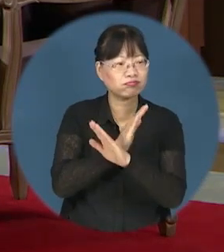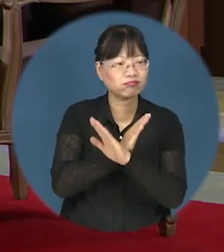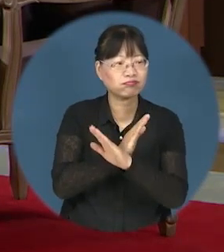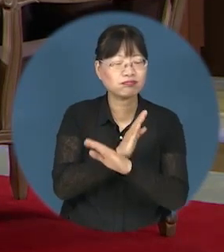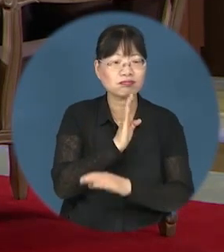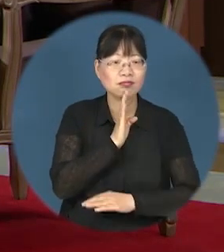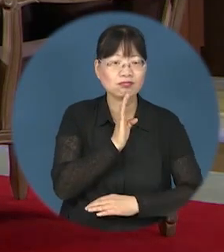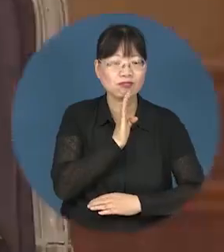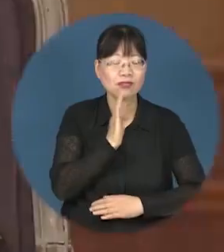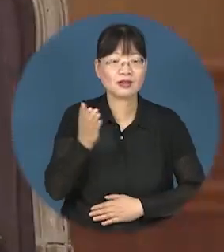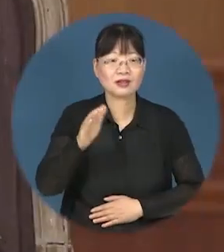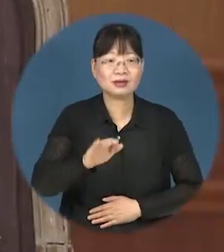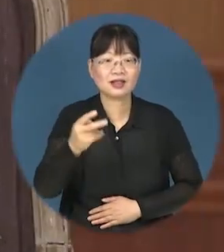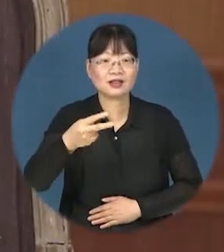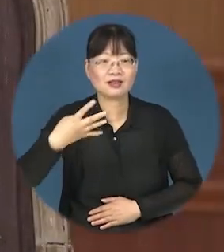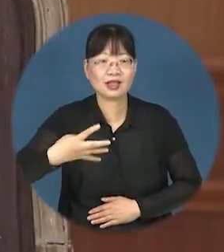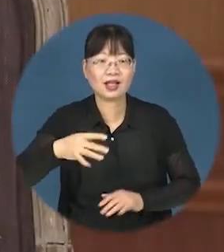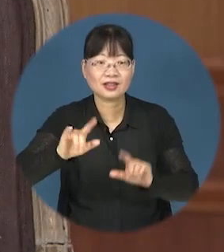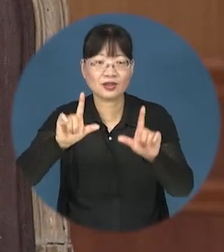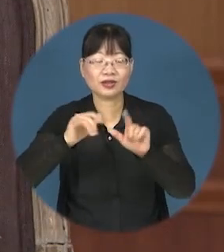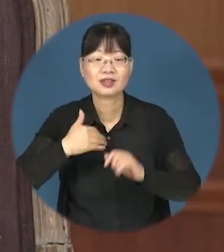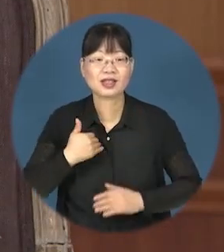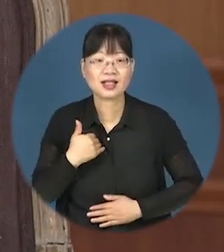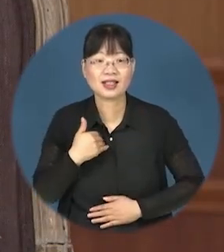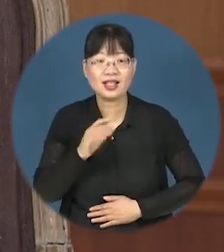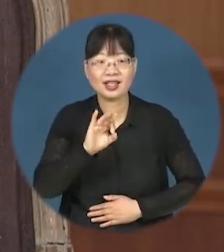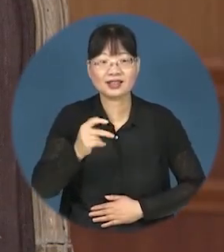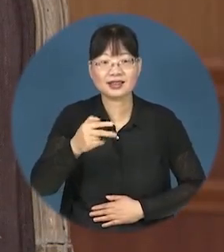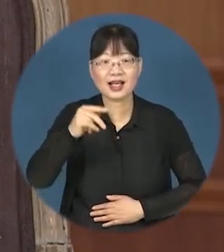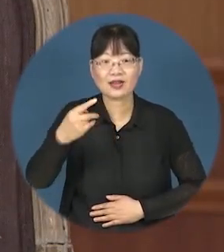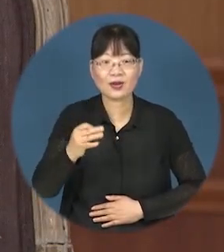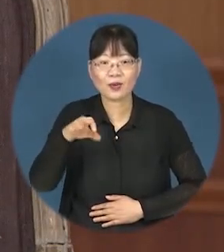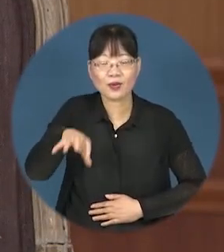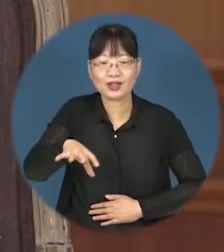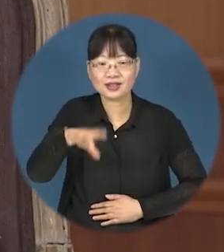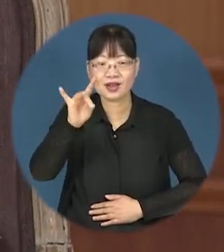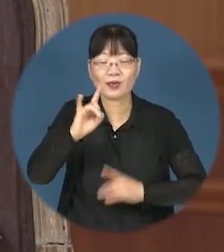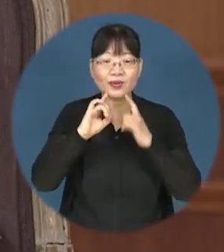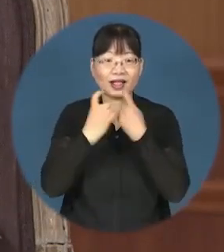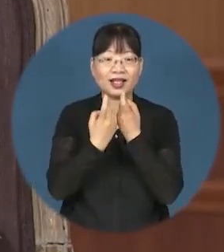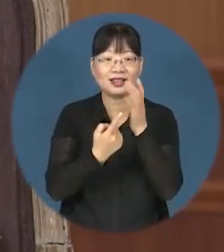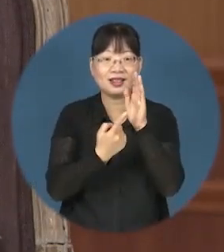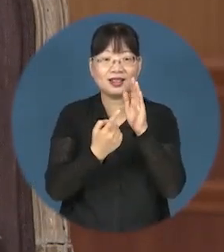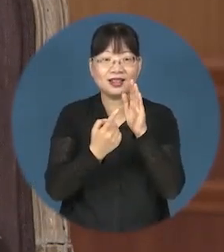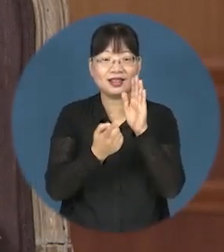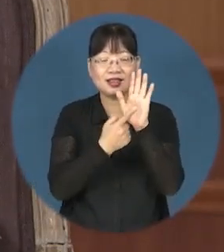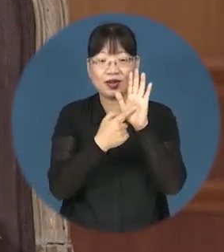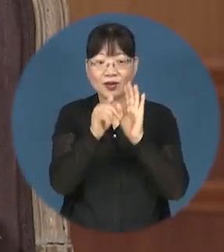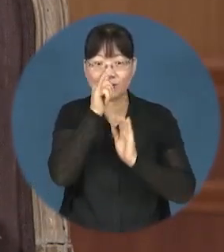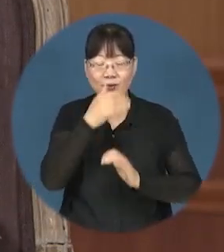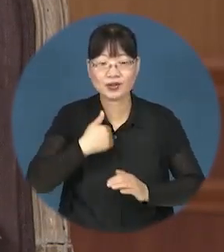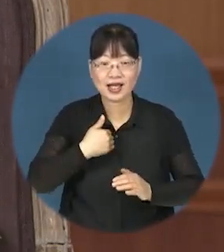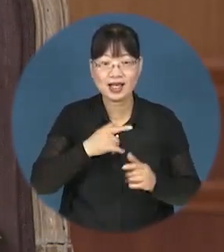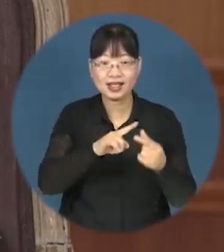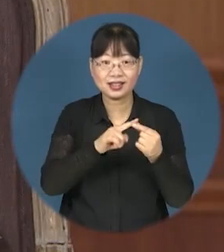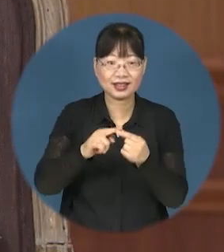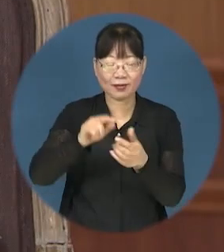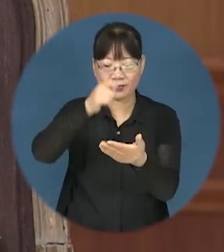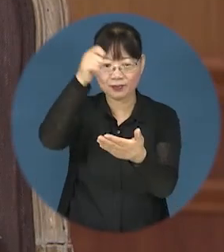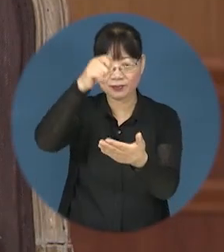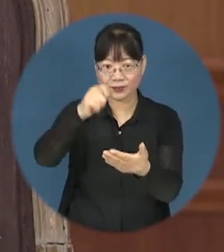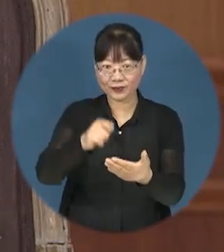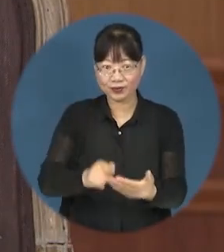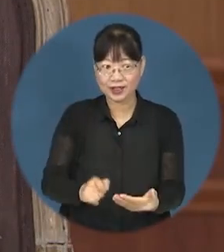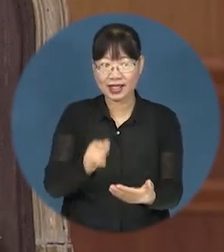왔습니다 4 그런데 2004년에 제가 인사동에서 첫 개인전을 했고 용 나의 글씨체로 객혈 시를